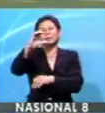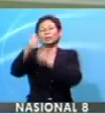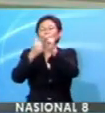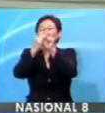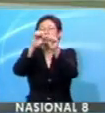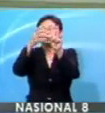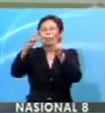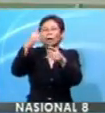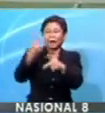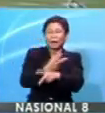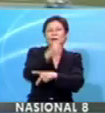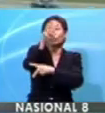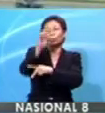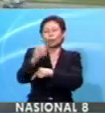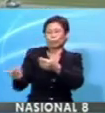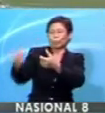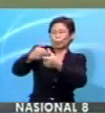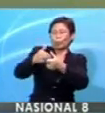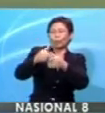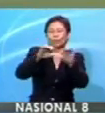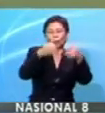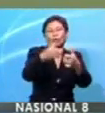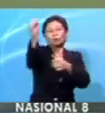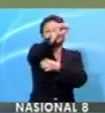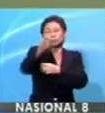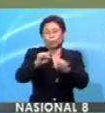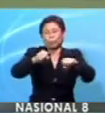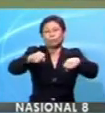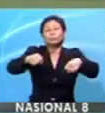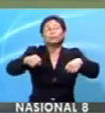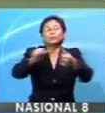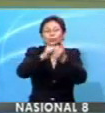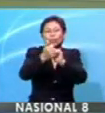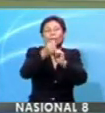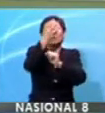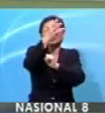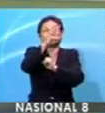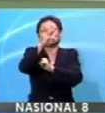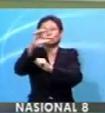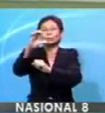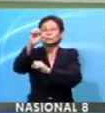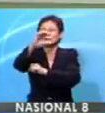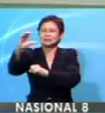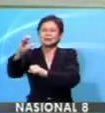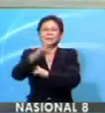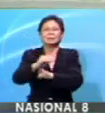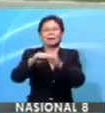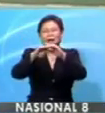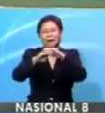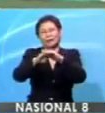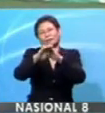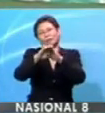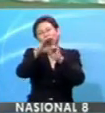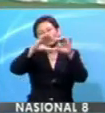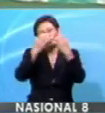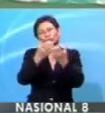edisi ke-20 melibatkan persaingan kategori supersport 600 cc kategori Asian production 250 cc dan underbor serta